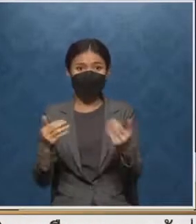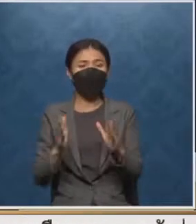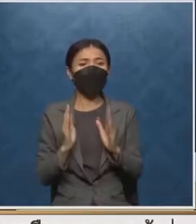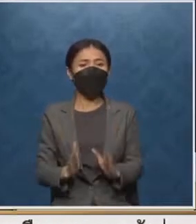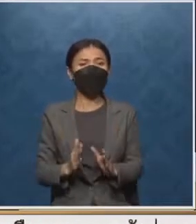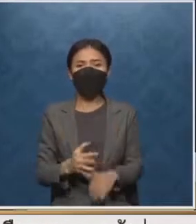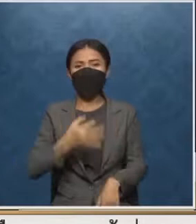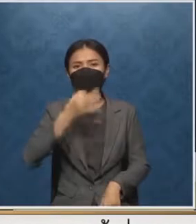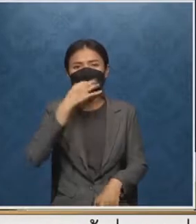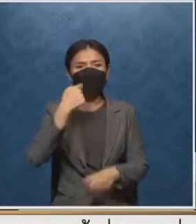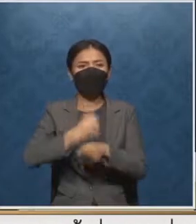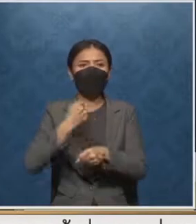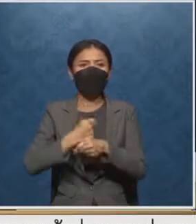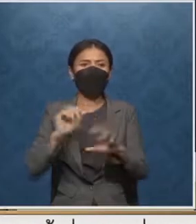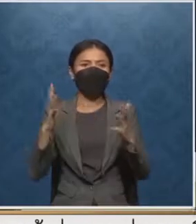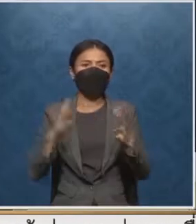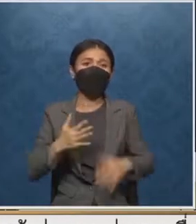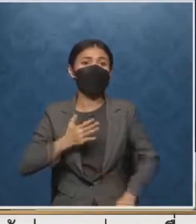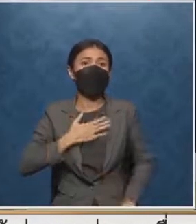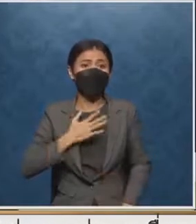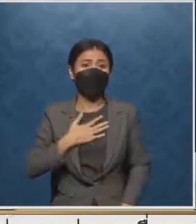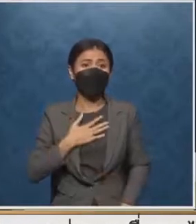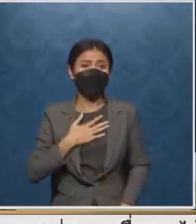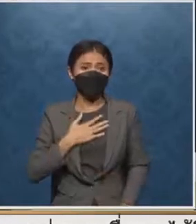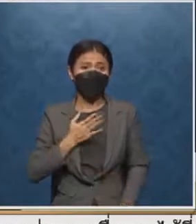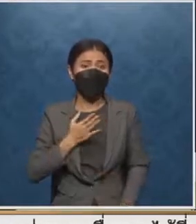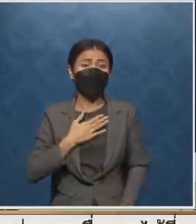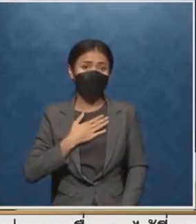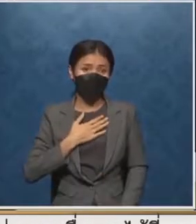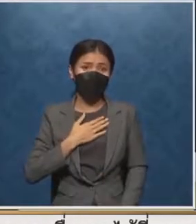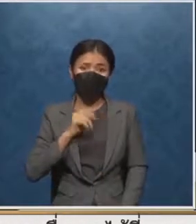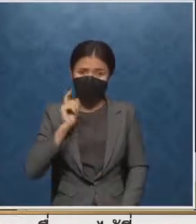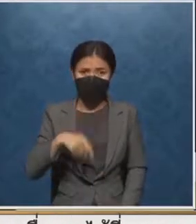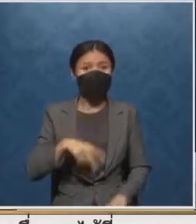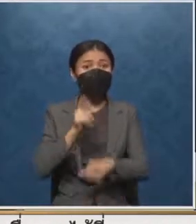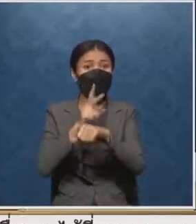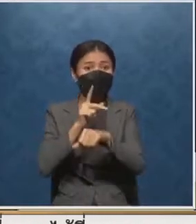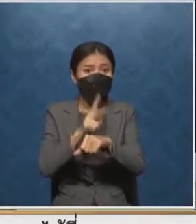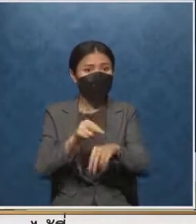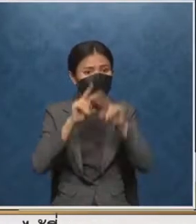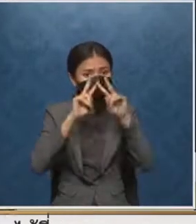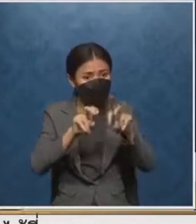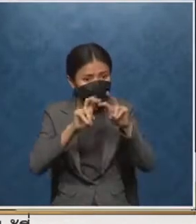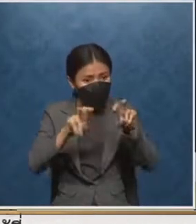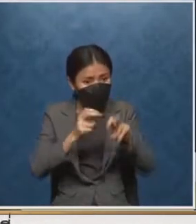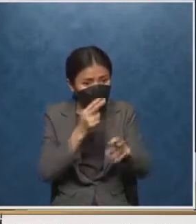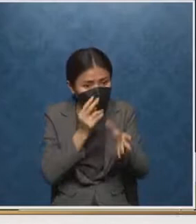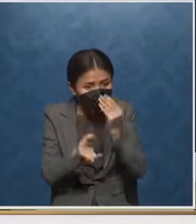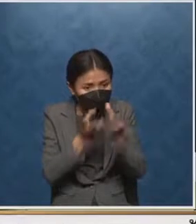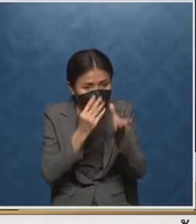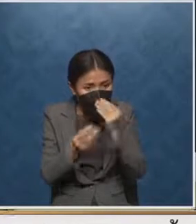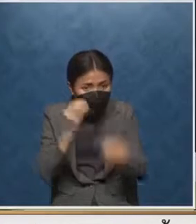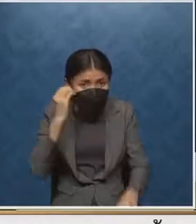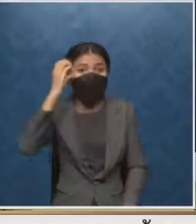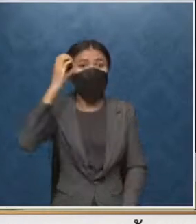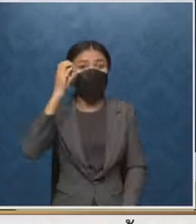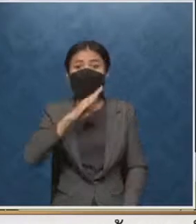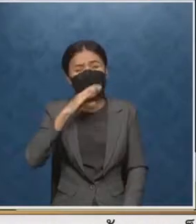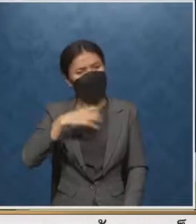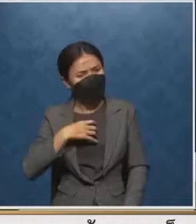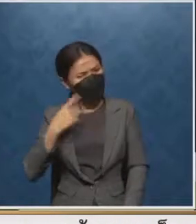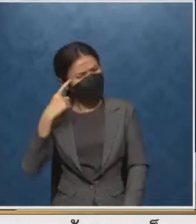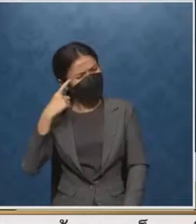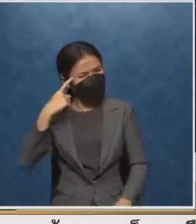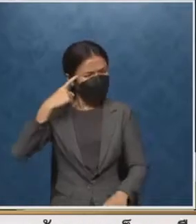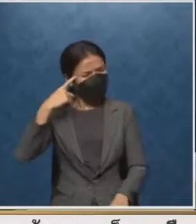านแม้แต่ตัวผมเองก็ต้องไปหาองค์ความรู้ในโซเชียลนะครับว่า อยากจะรู้เรื่องไหนก็ไป